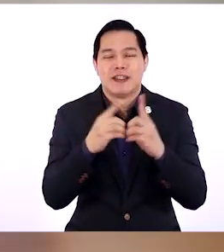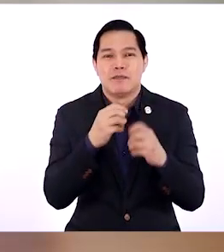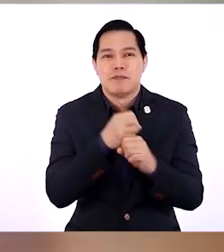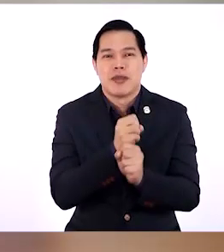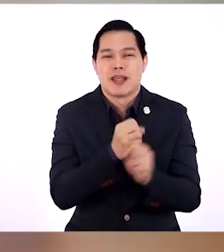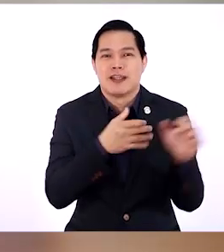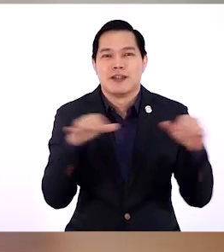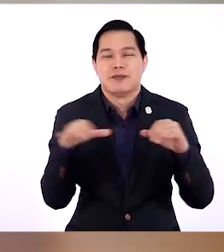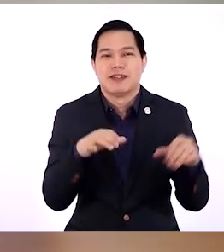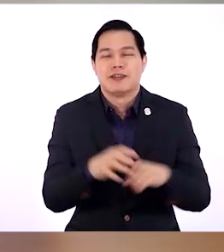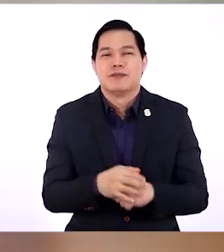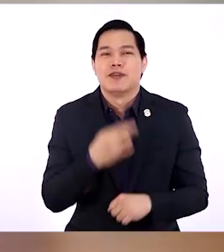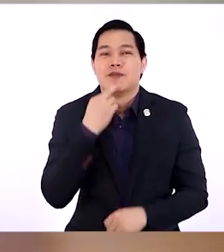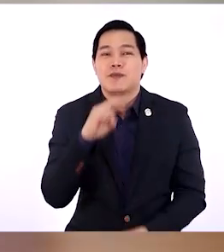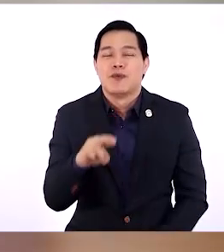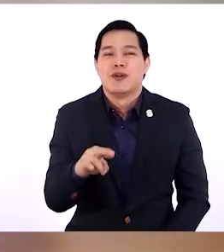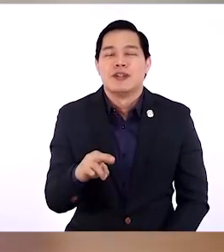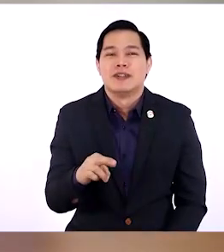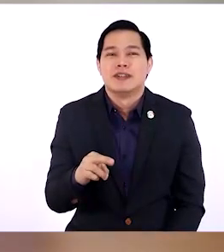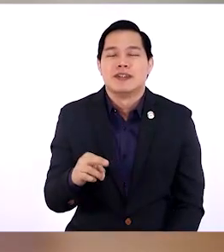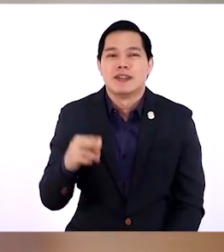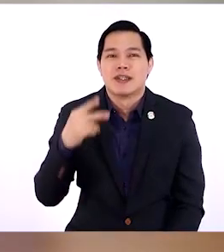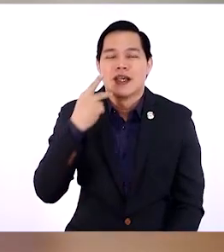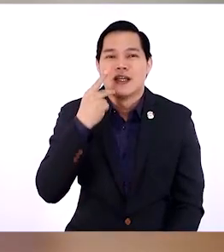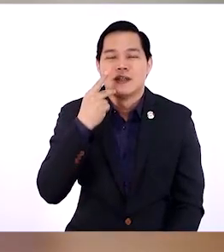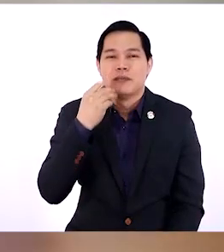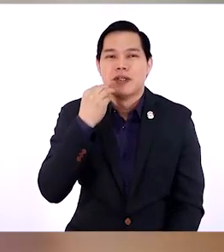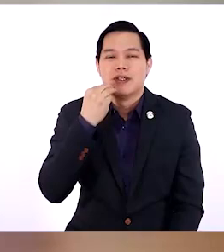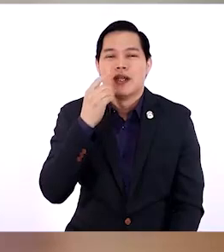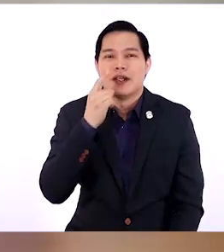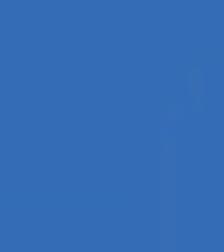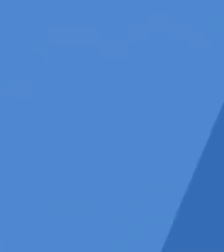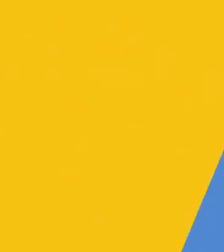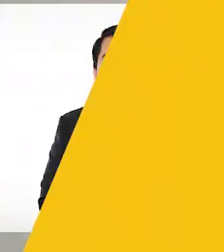making activity. May report si kapatid na Kenny May Largo.